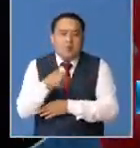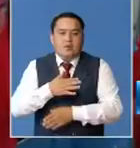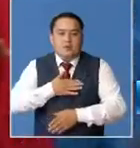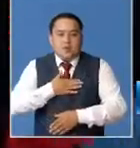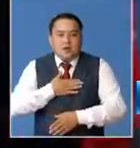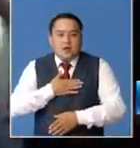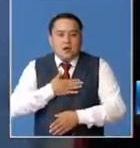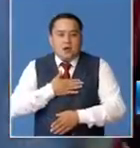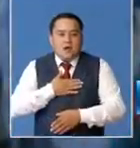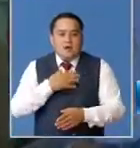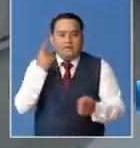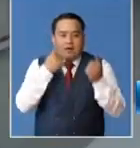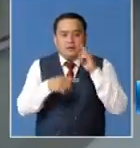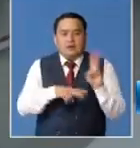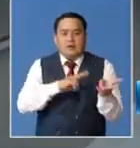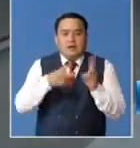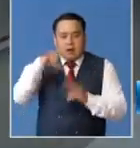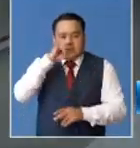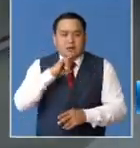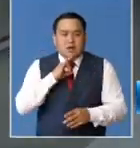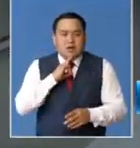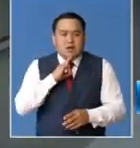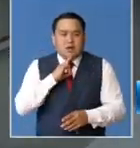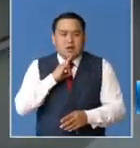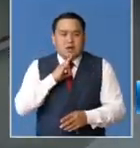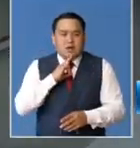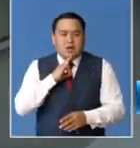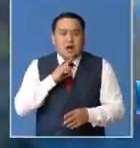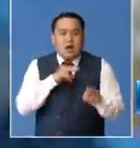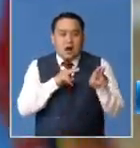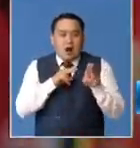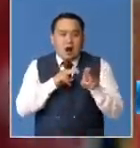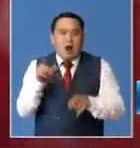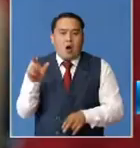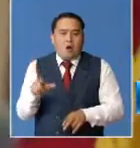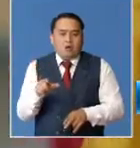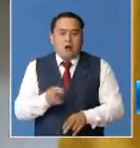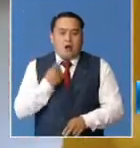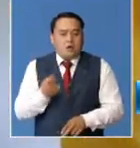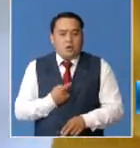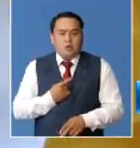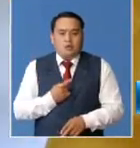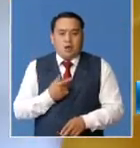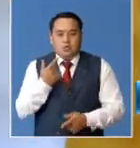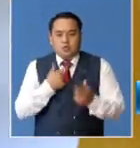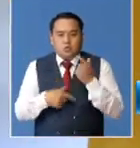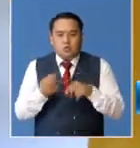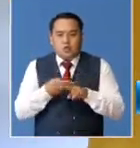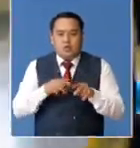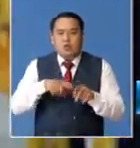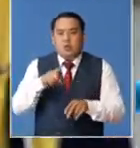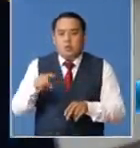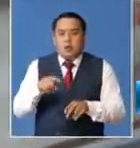земляку принес авторский танец в казахском стиле в роли охотника. Актерство, подача и сам сюжет